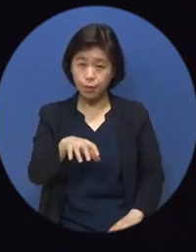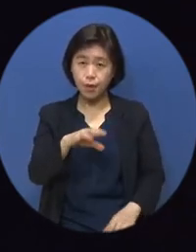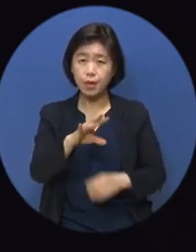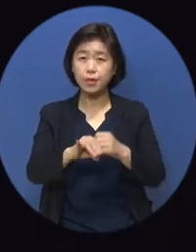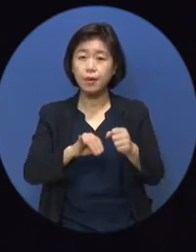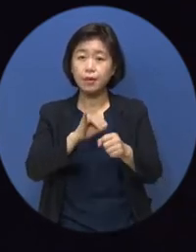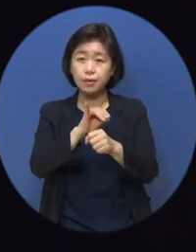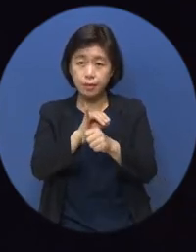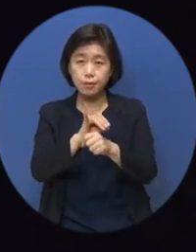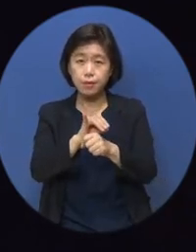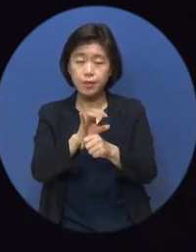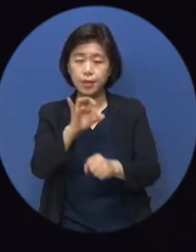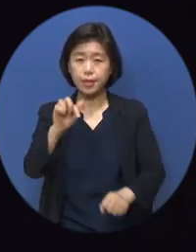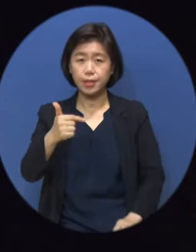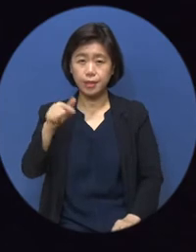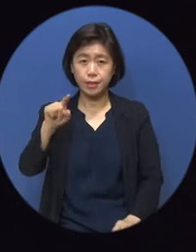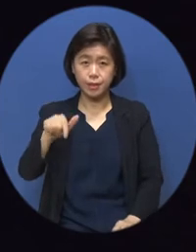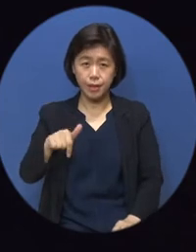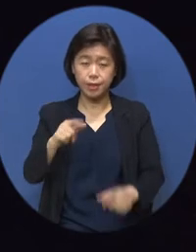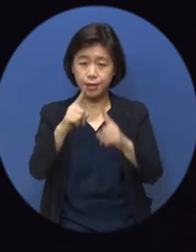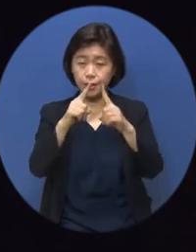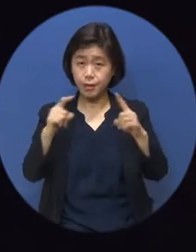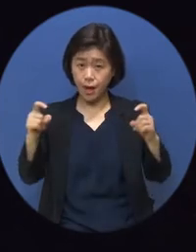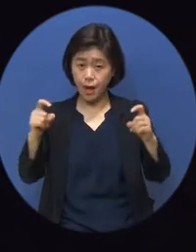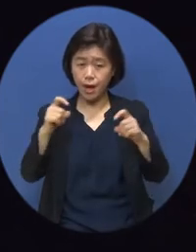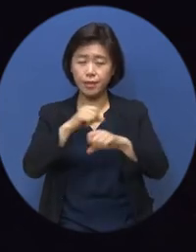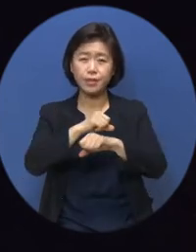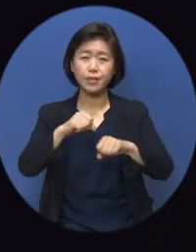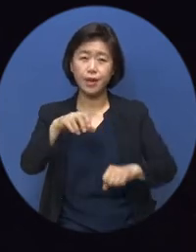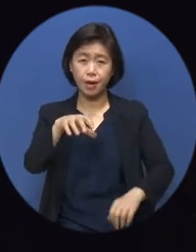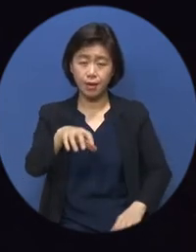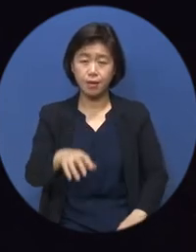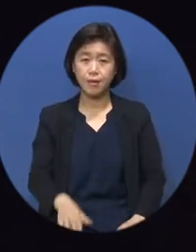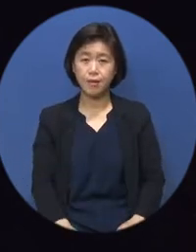뜨라. 부처의 감옥은 깊고